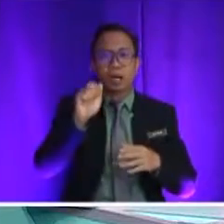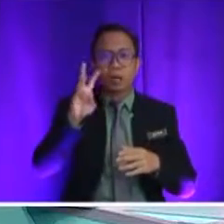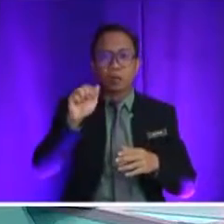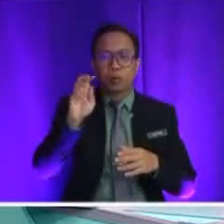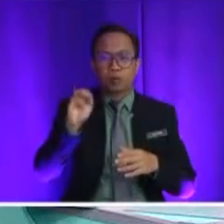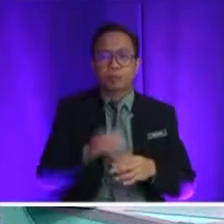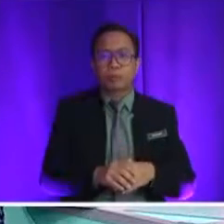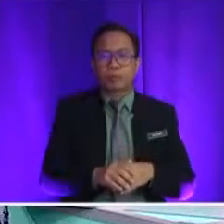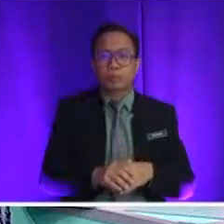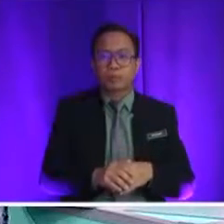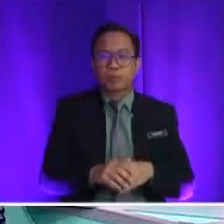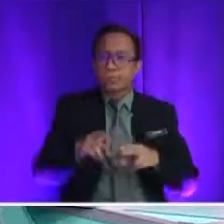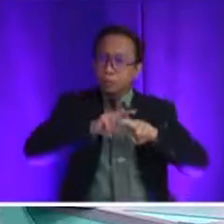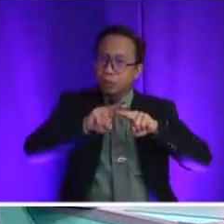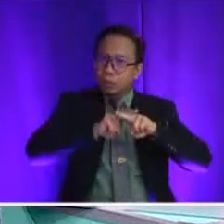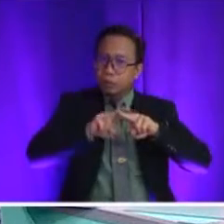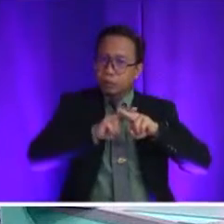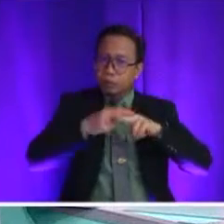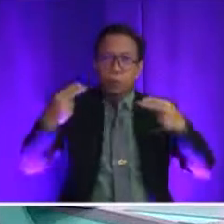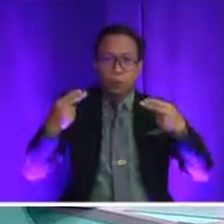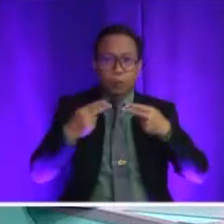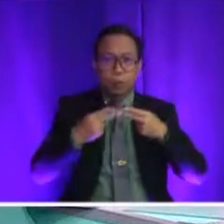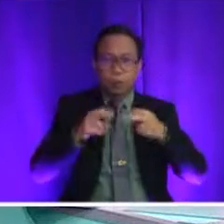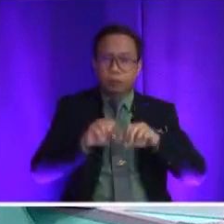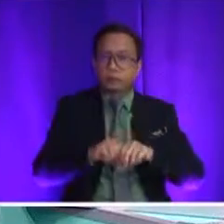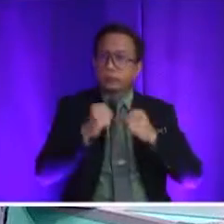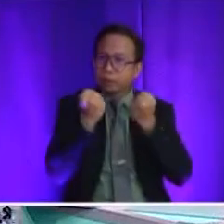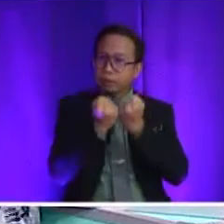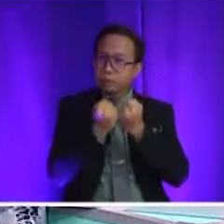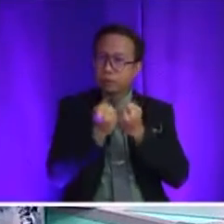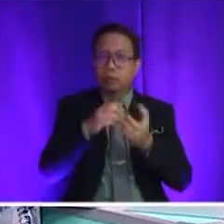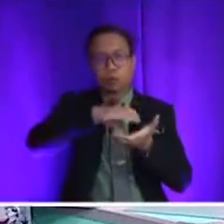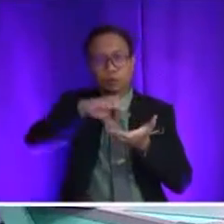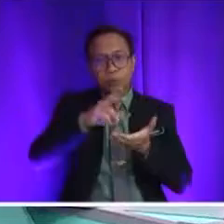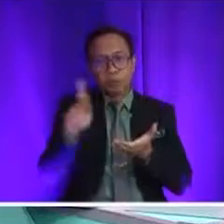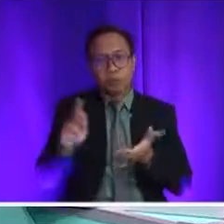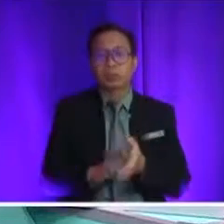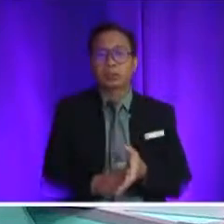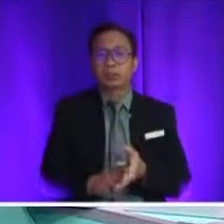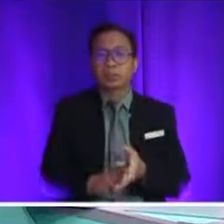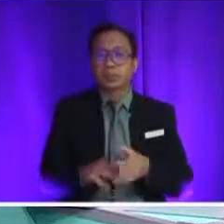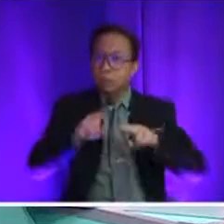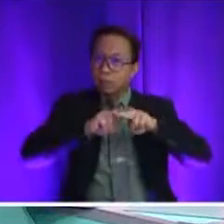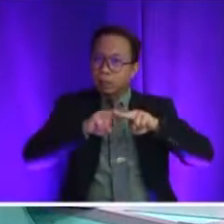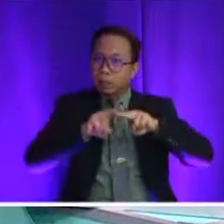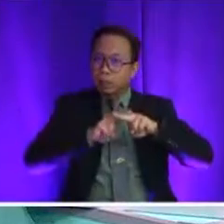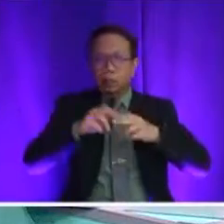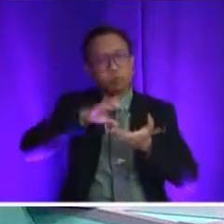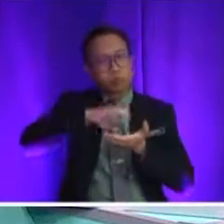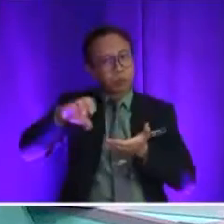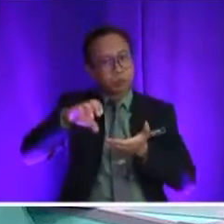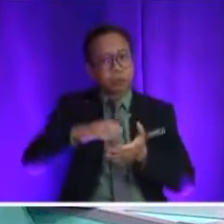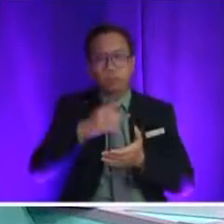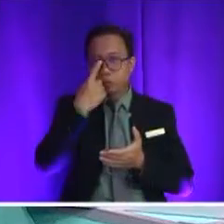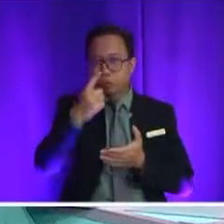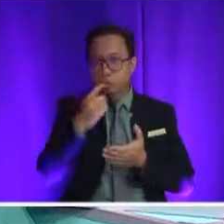sabotase sistem pengangkutan dan Perhubungan sistem pengangkutan utama pada masa itu ialah kereta api untuk